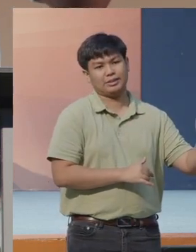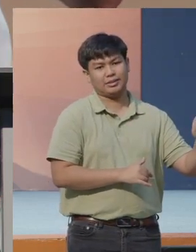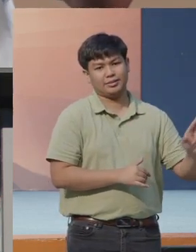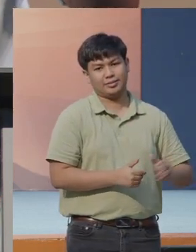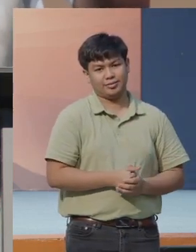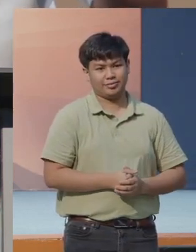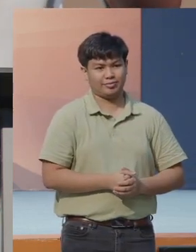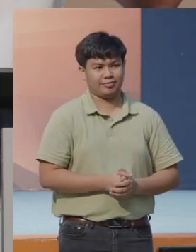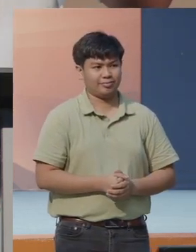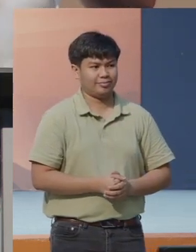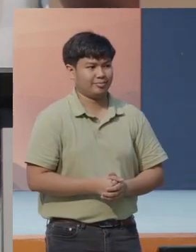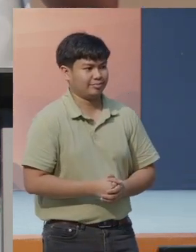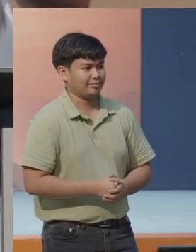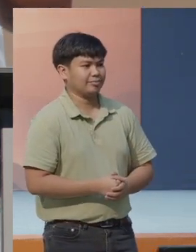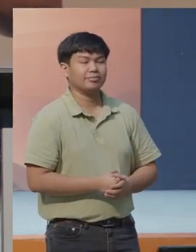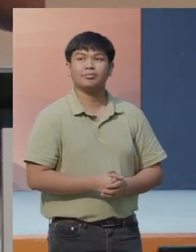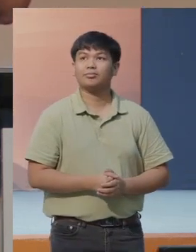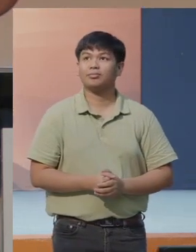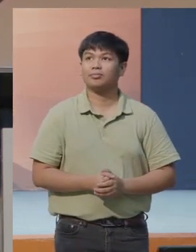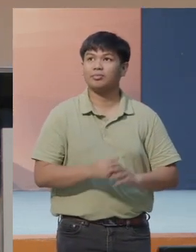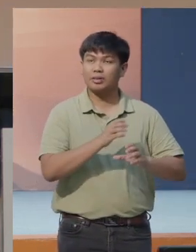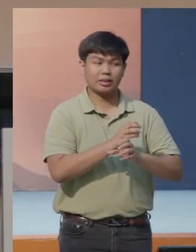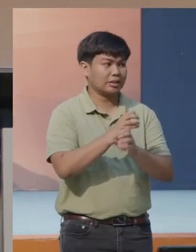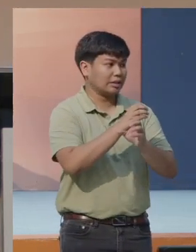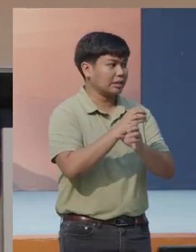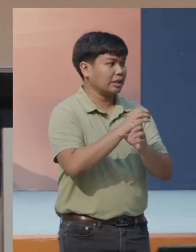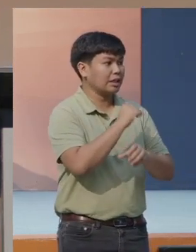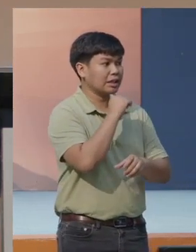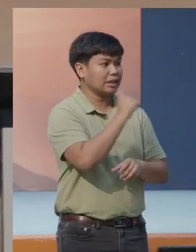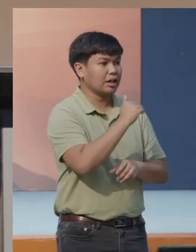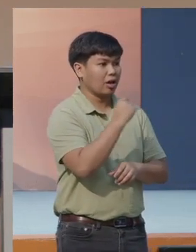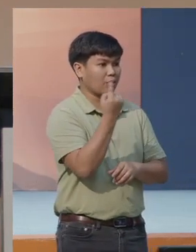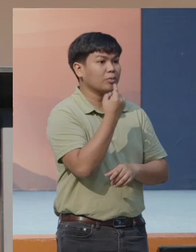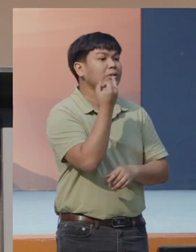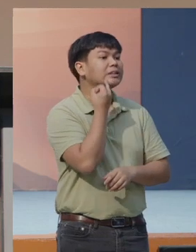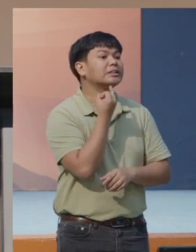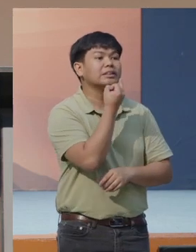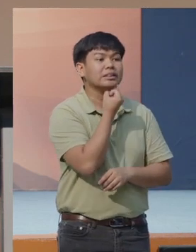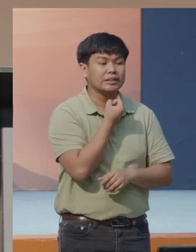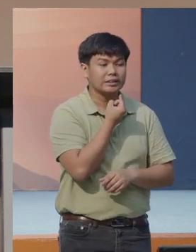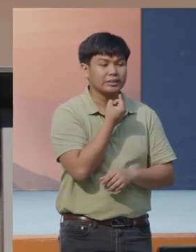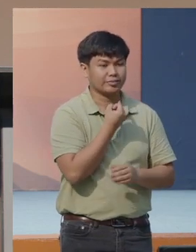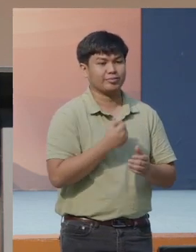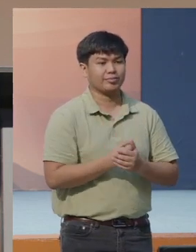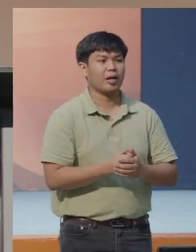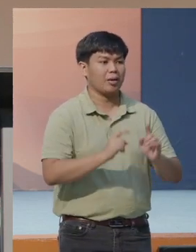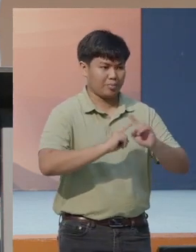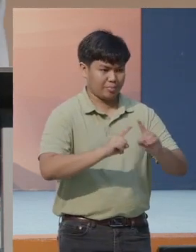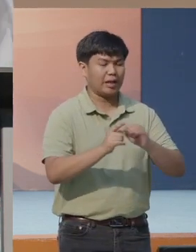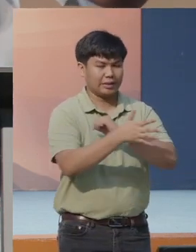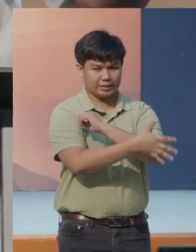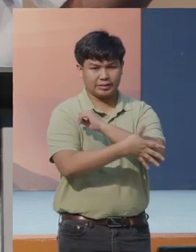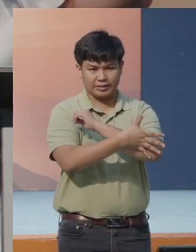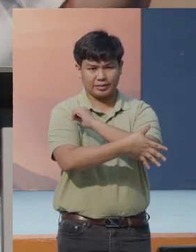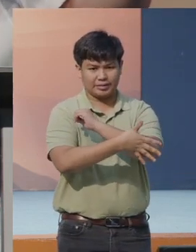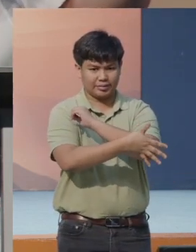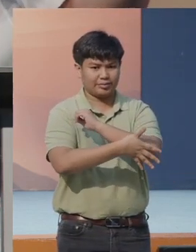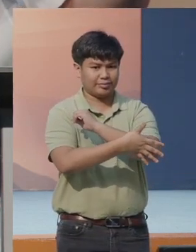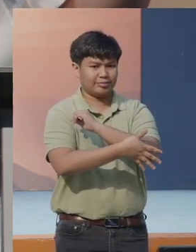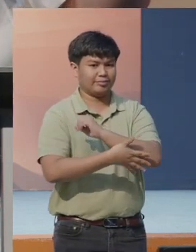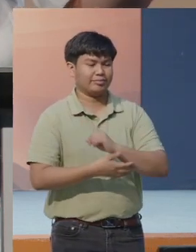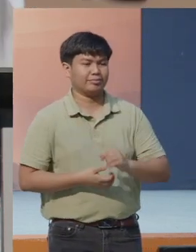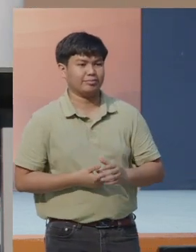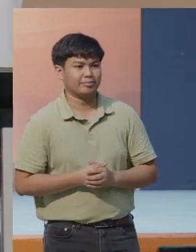at mapangalagaan yung kapakanan hindi lang ng Israelita. Pero pati na rin yung kinoconsider